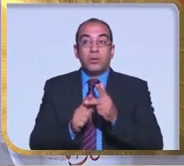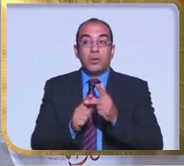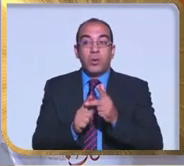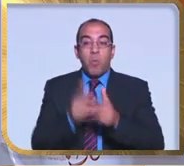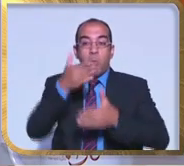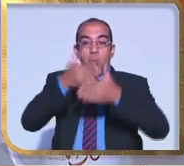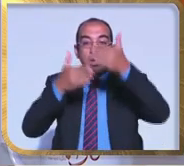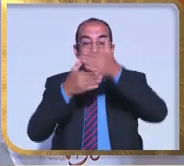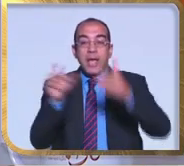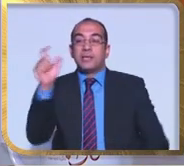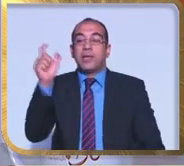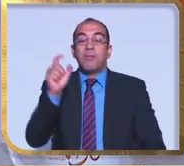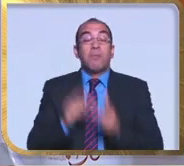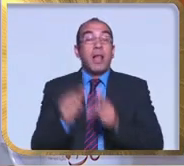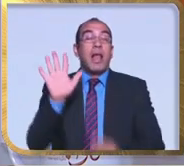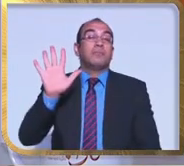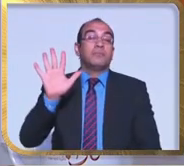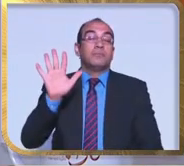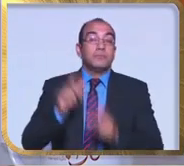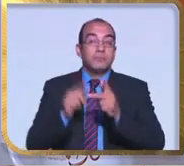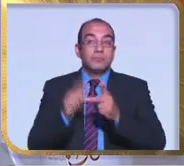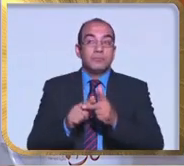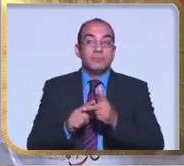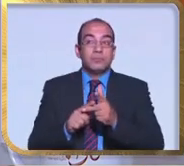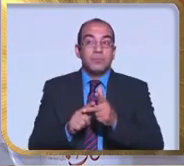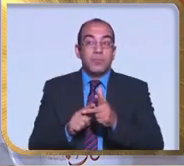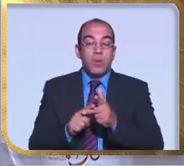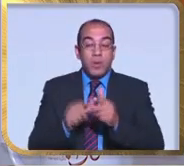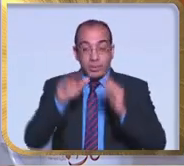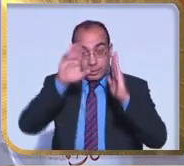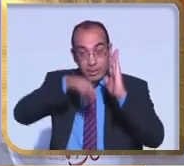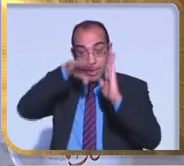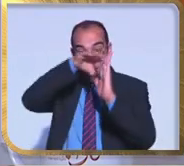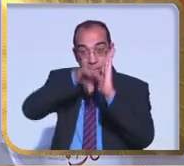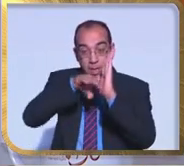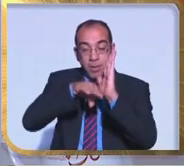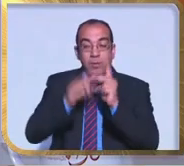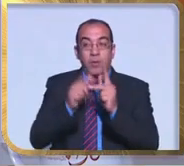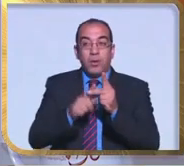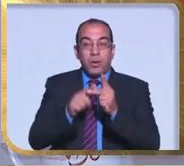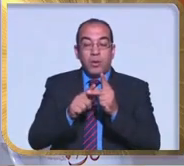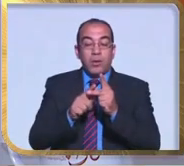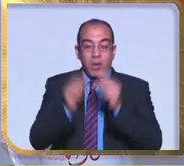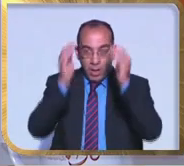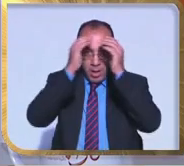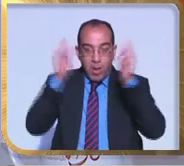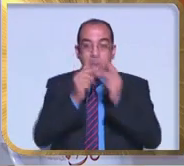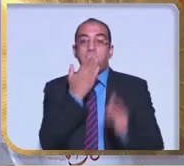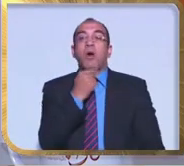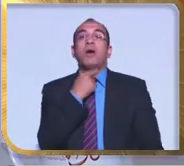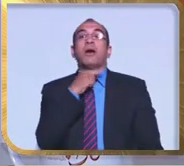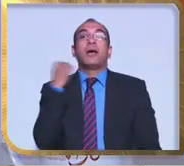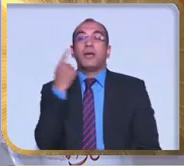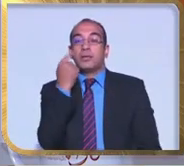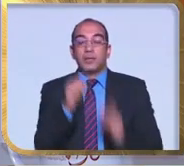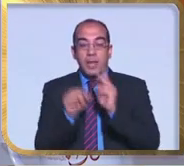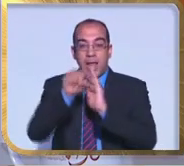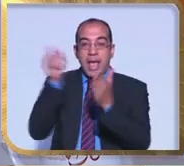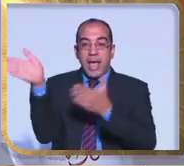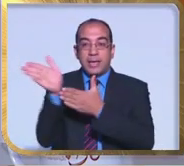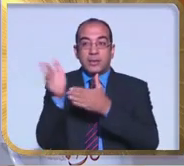بني الإسلام على خمس. وتحته أورد الإمام البخاري هذا